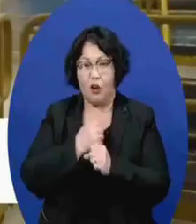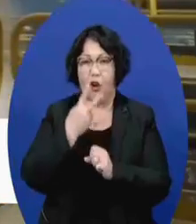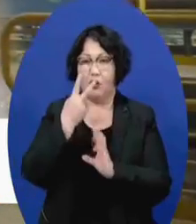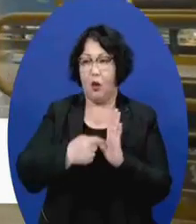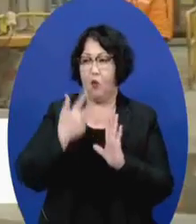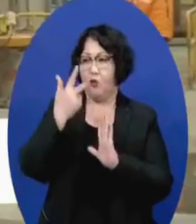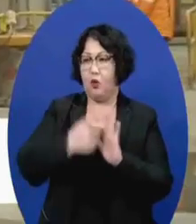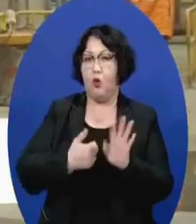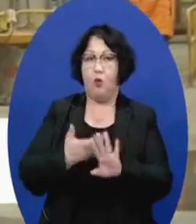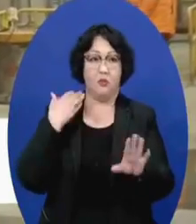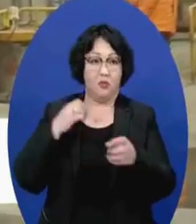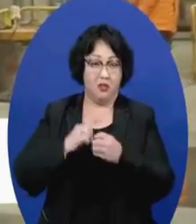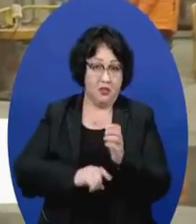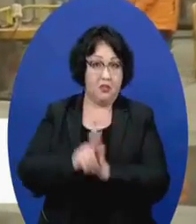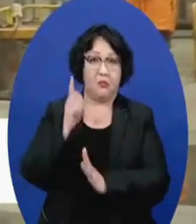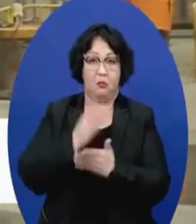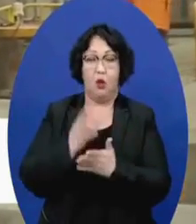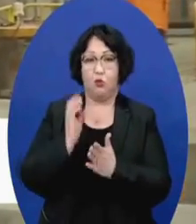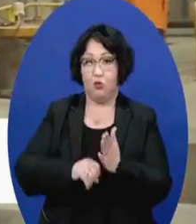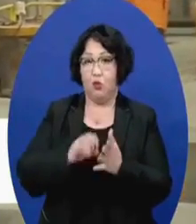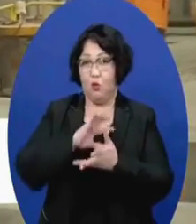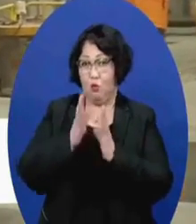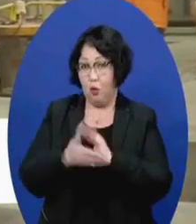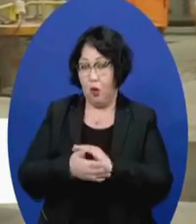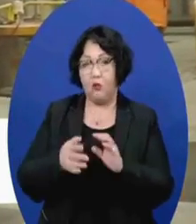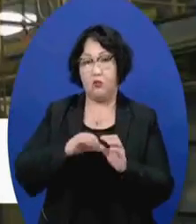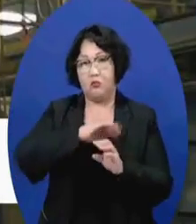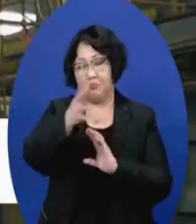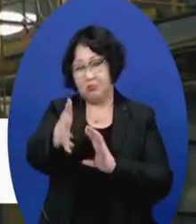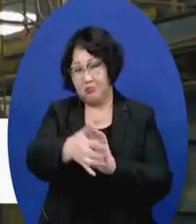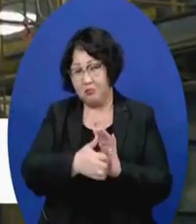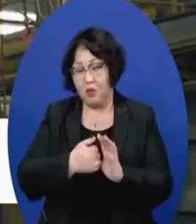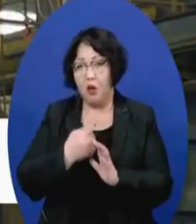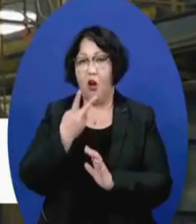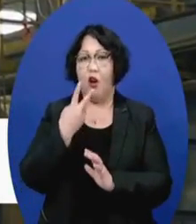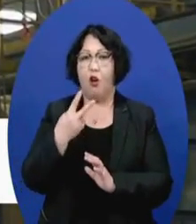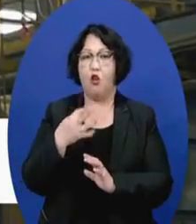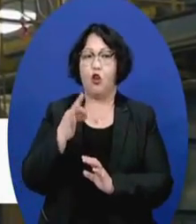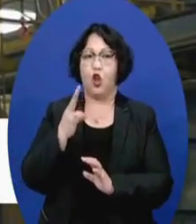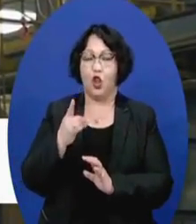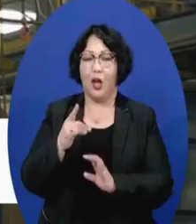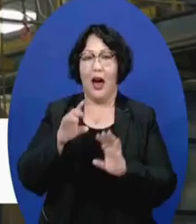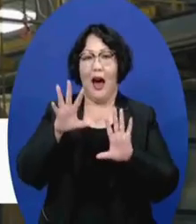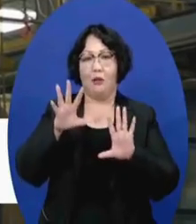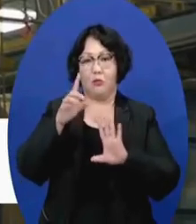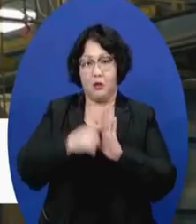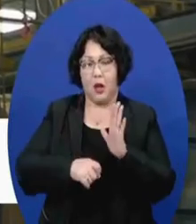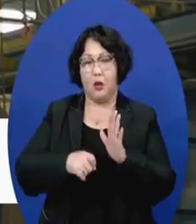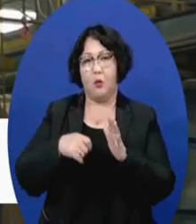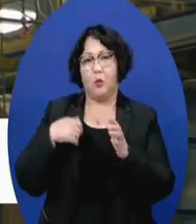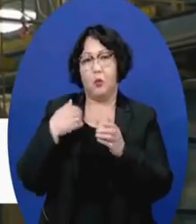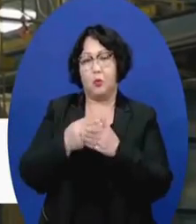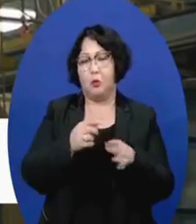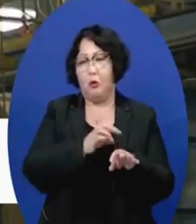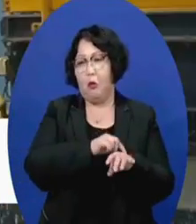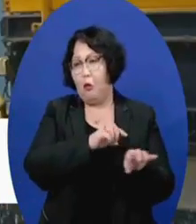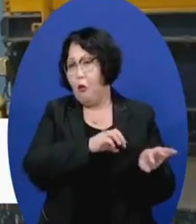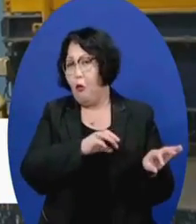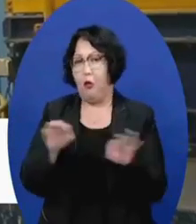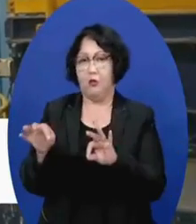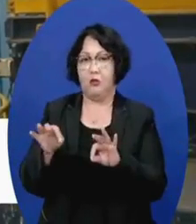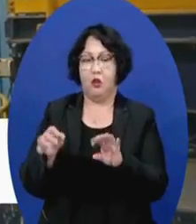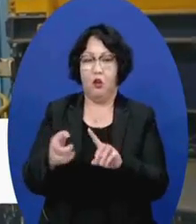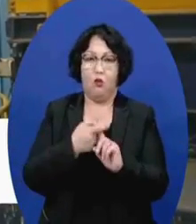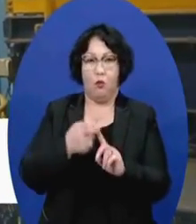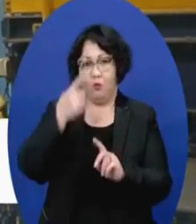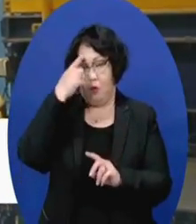2-3 сарын өмнө эхэлсэн байх учиртай. Гэвч олборлолтын ажил 2022 оны 10-р сар хүртэл хойшилсан. Үүнээс